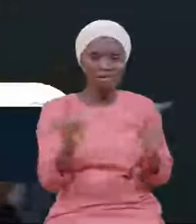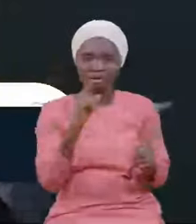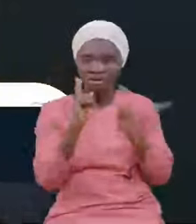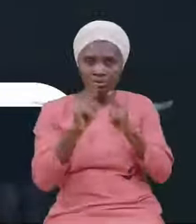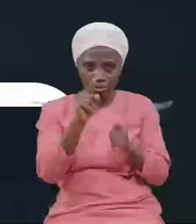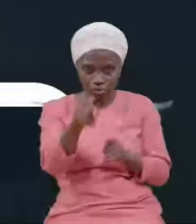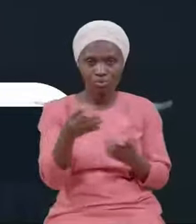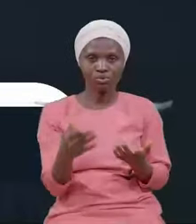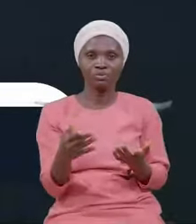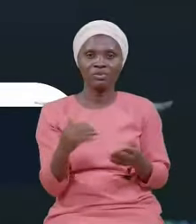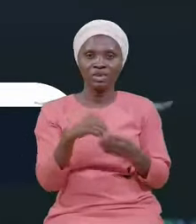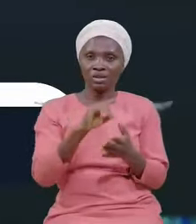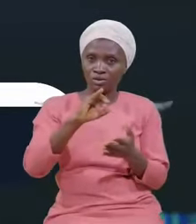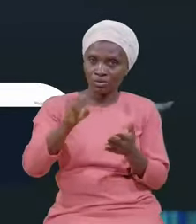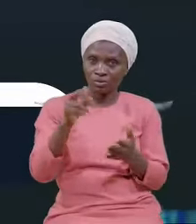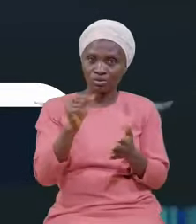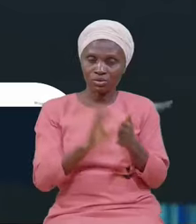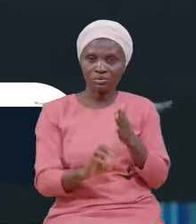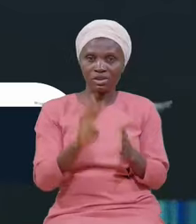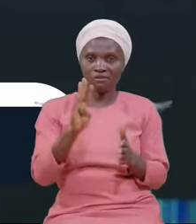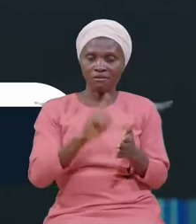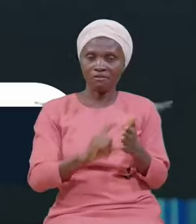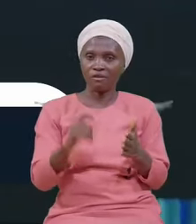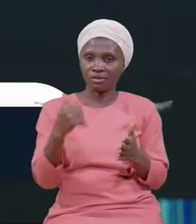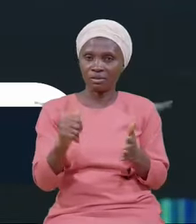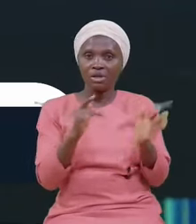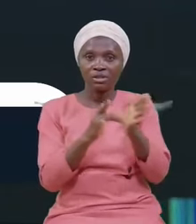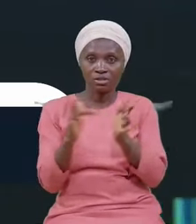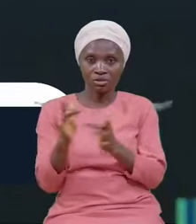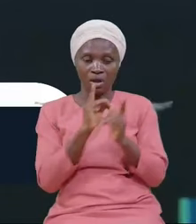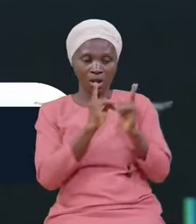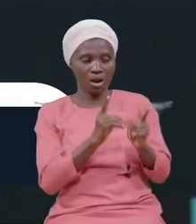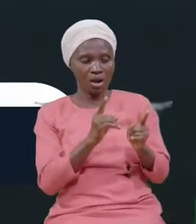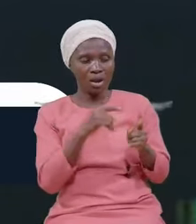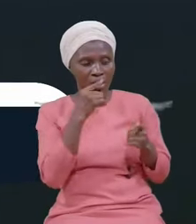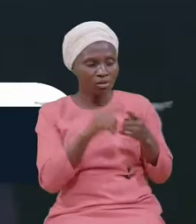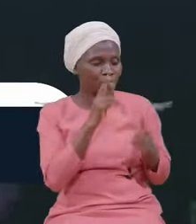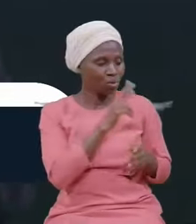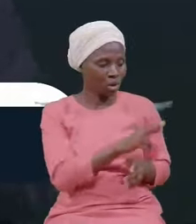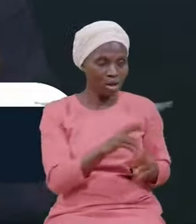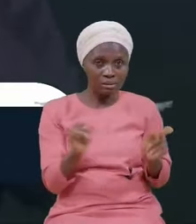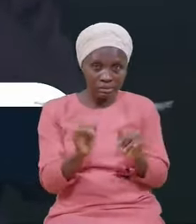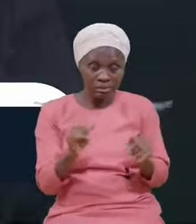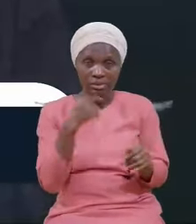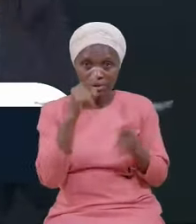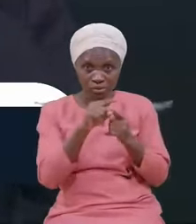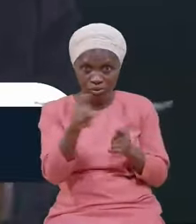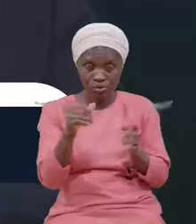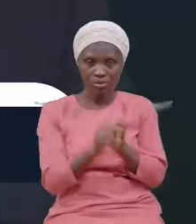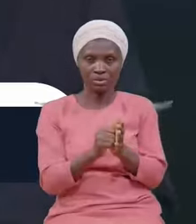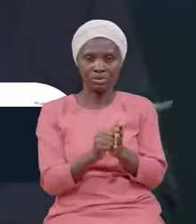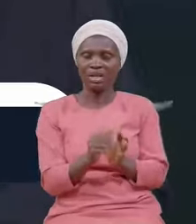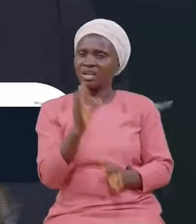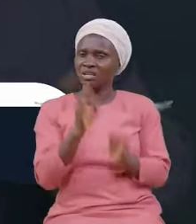chapitre 4, verset 10, Jésus lui répondit. Si tu, comme il te le dit aussi, si tu connaissais le don